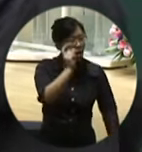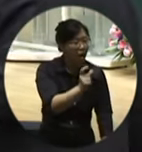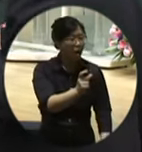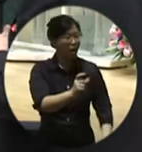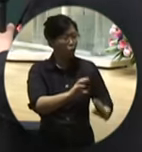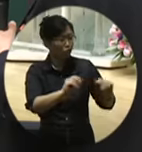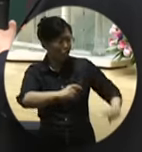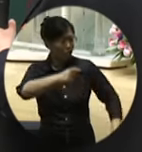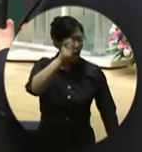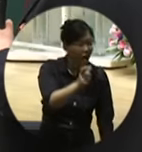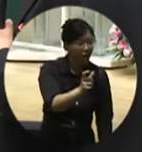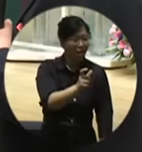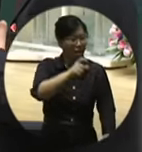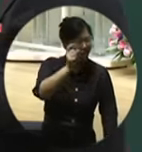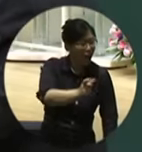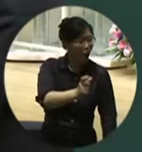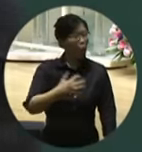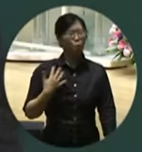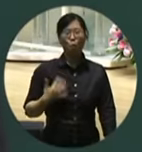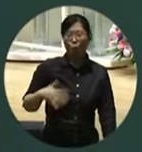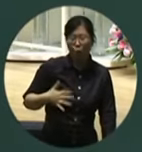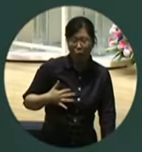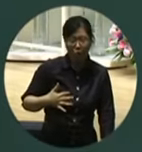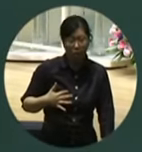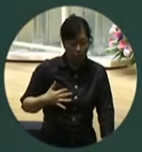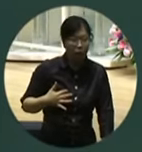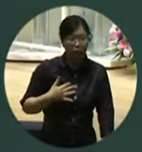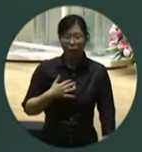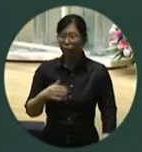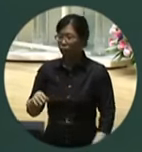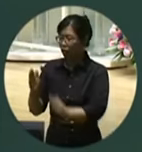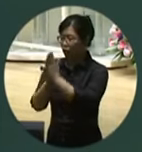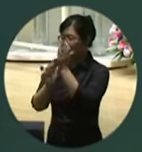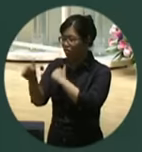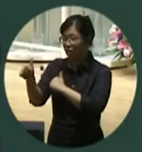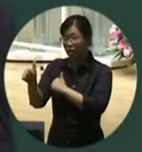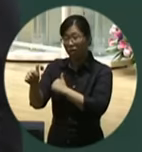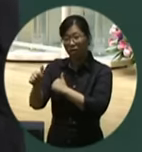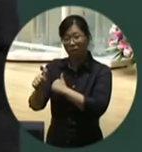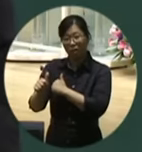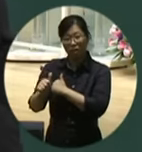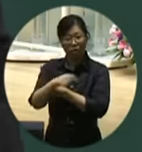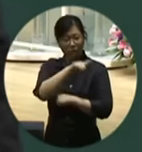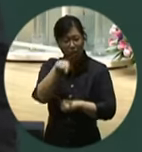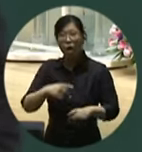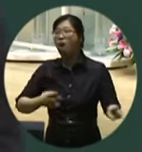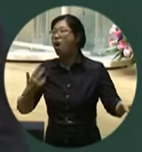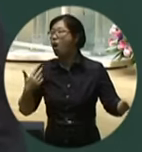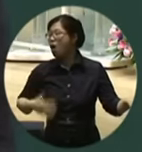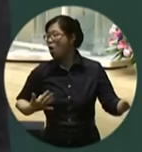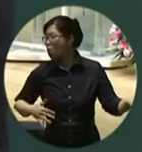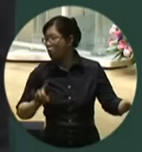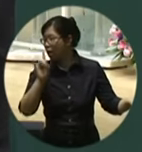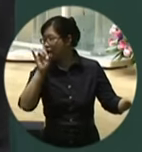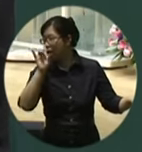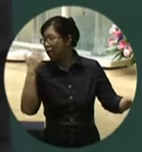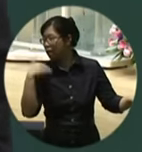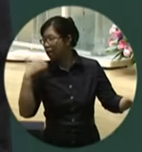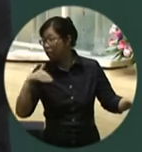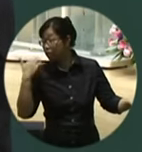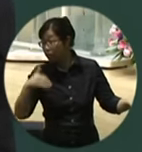would have gone back and just said, "Oh, the city is very big and there are a lot of soldiers." 그러면 요단을 건널 수 없고 여리고를 무너뜨릴